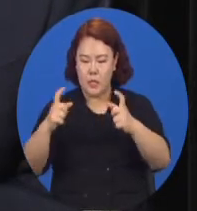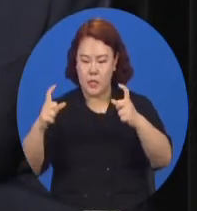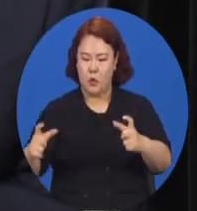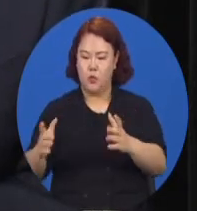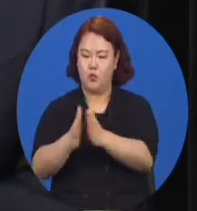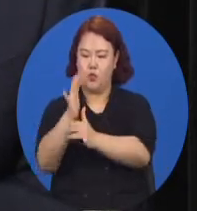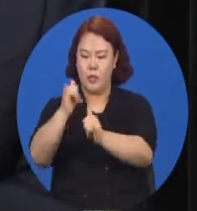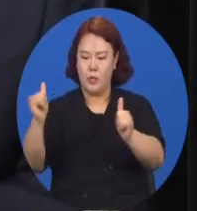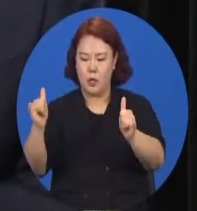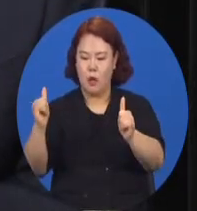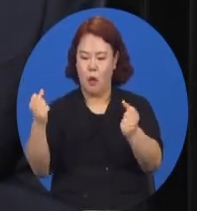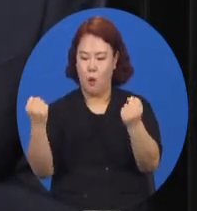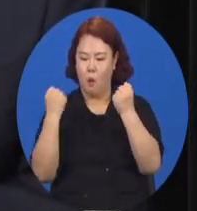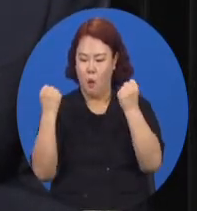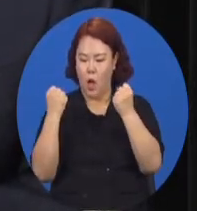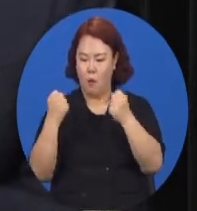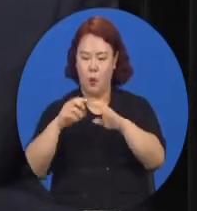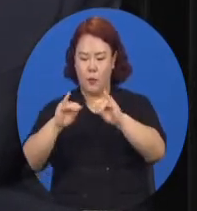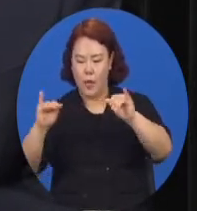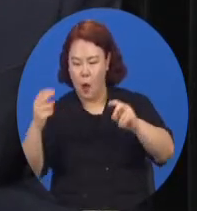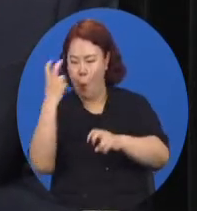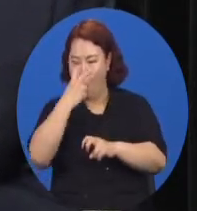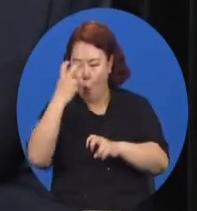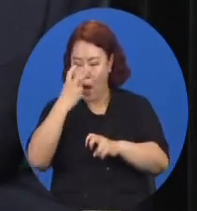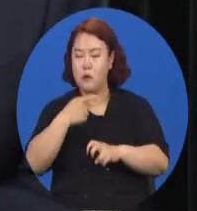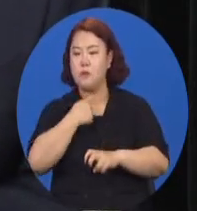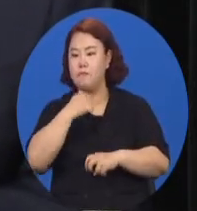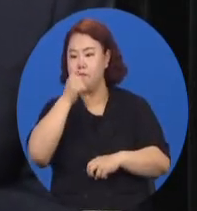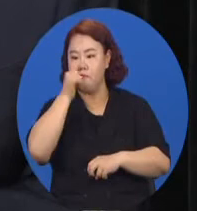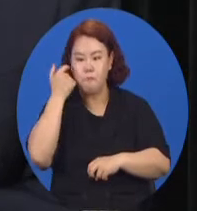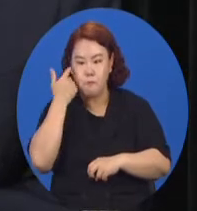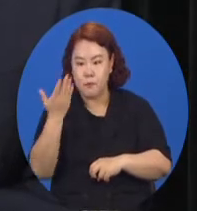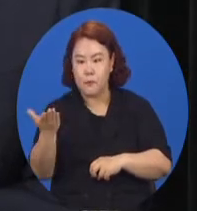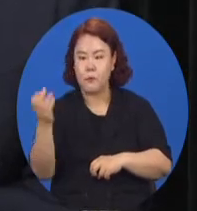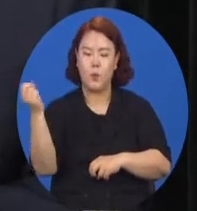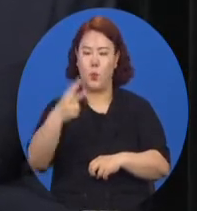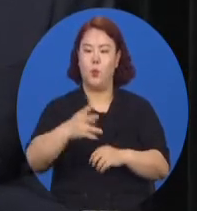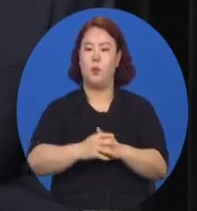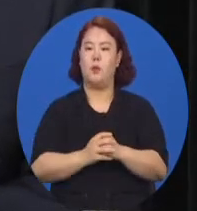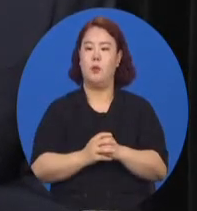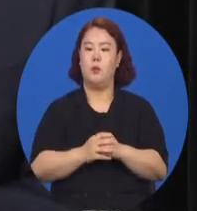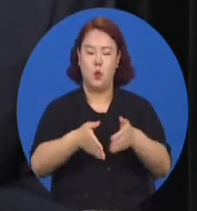역학조사나 건강검진을 진행한 적이 있으십니까? 또한